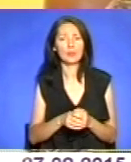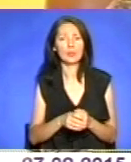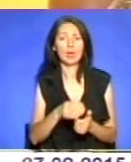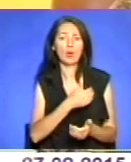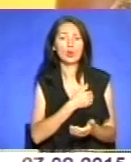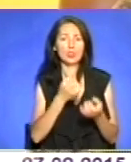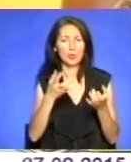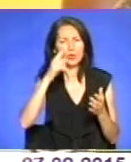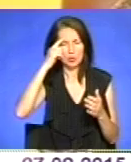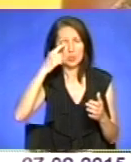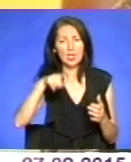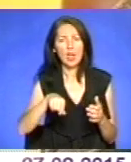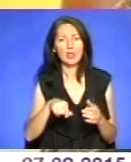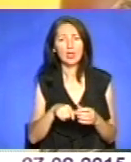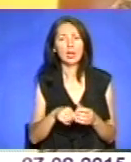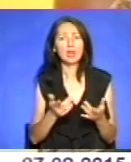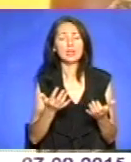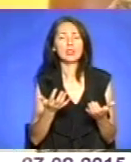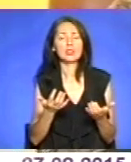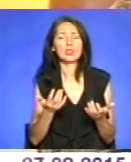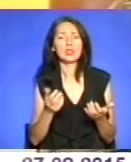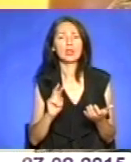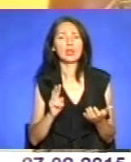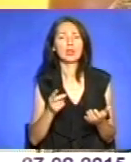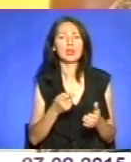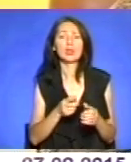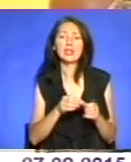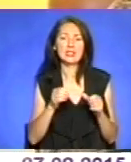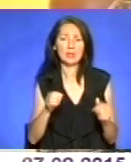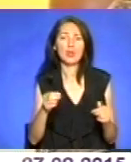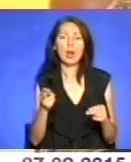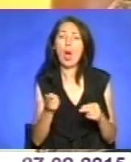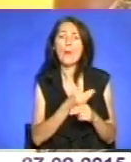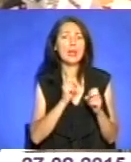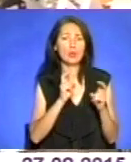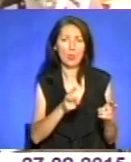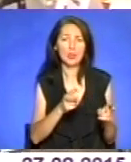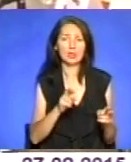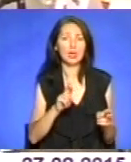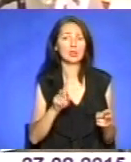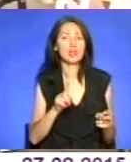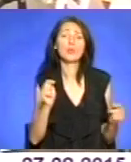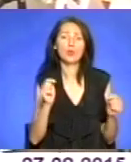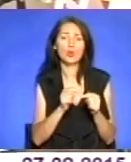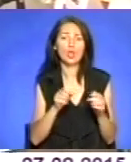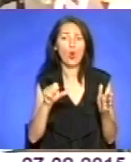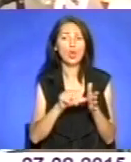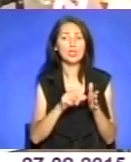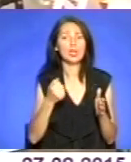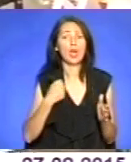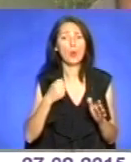Хочеться просто знати, наскільки вона безпечна, наскільки вона придатна. Учасники бойових дій у